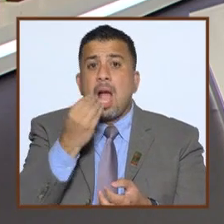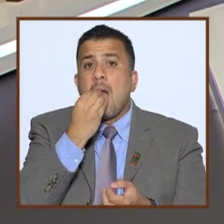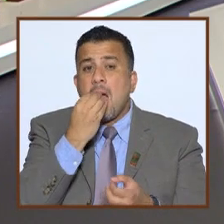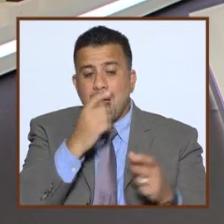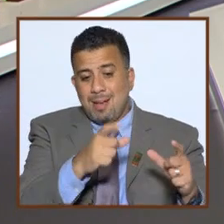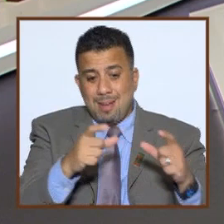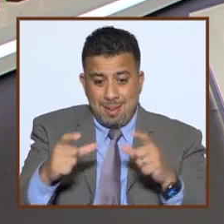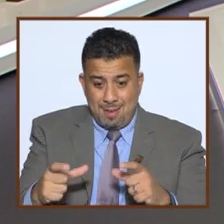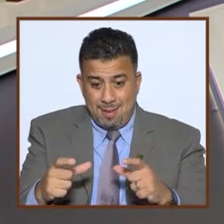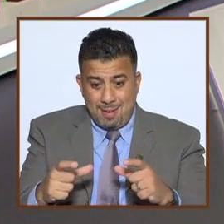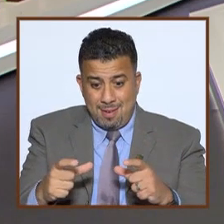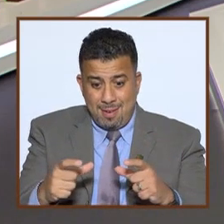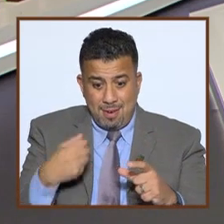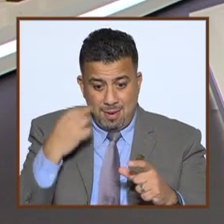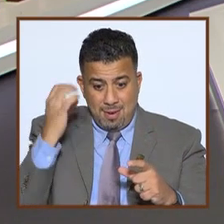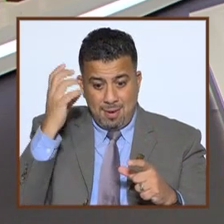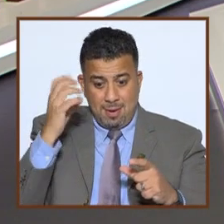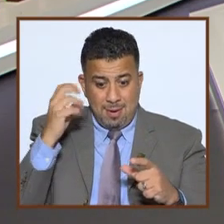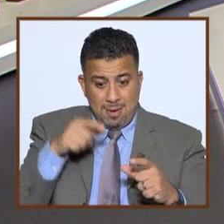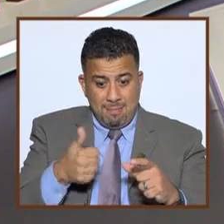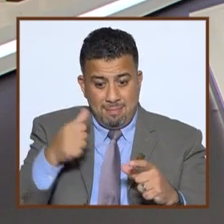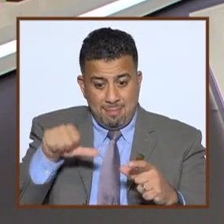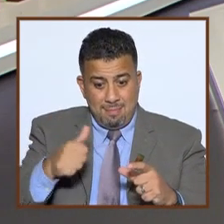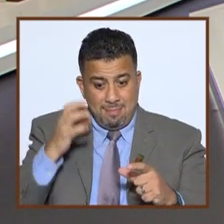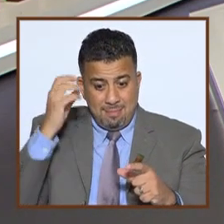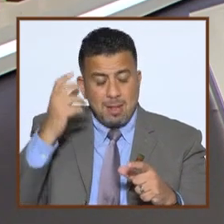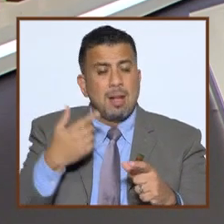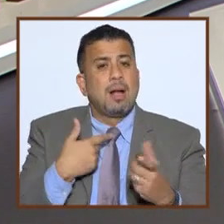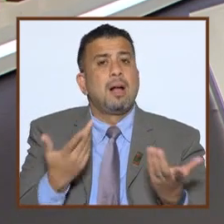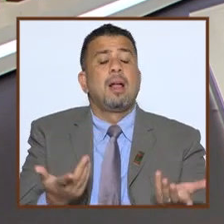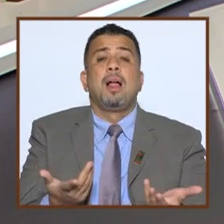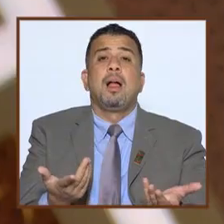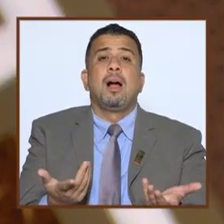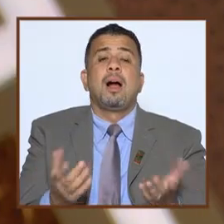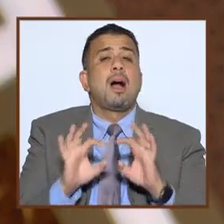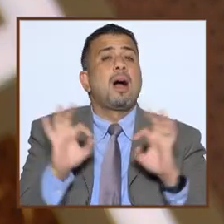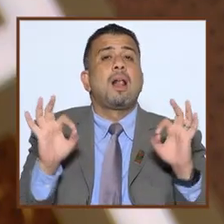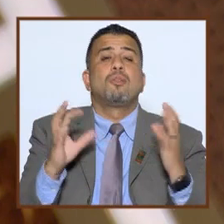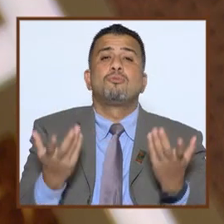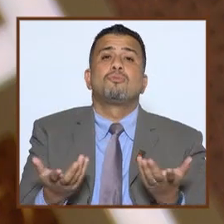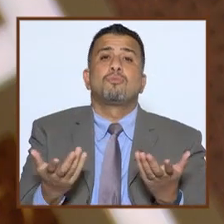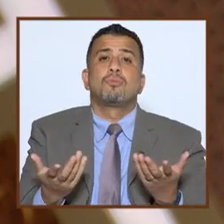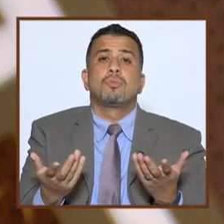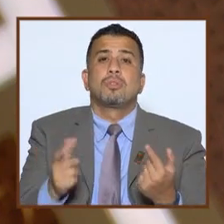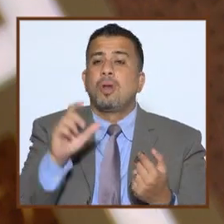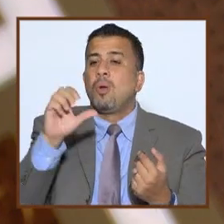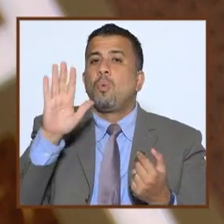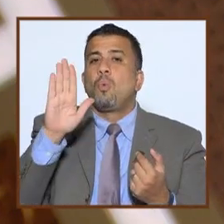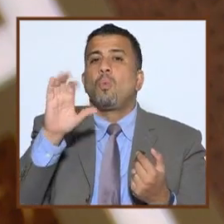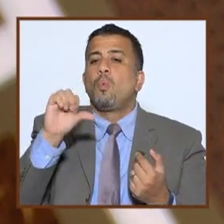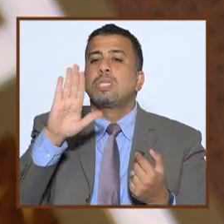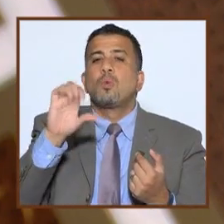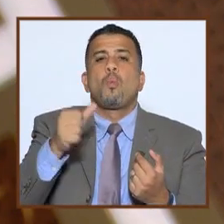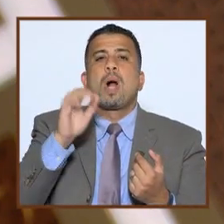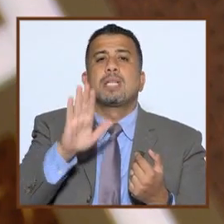ان الطعام مغلف ها تقول اوسوس فيه ما حكم ذلك يا هند بارك الله فيك ورضي الله عنك بالنسبه للوسواس الاخيره